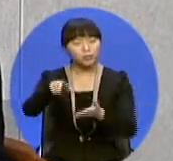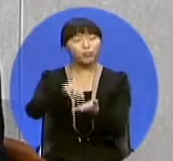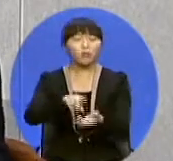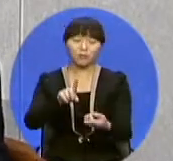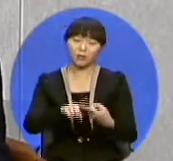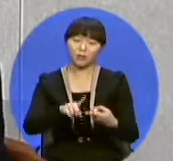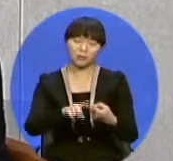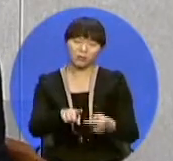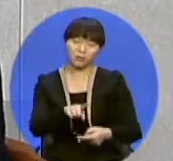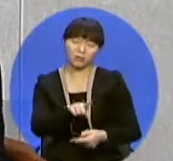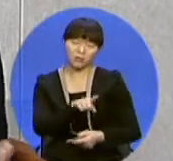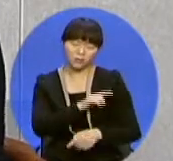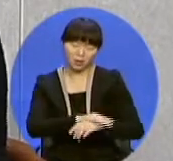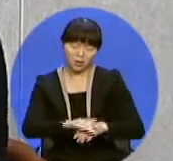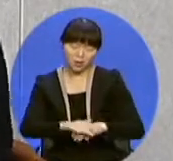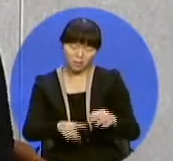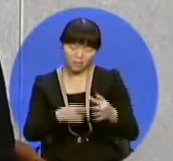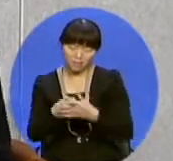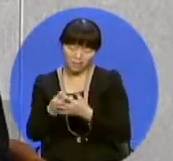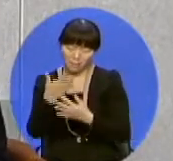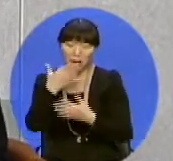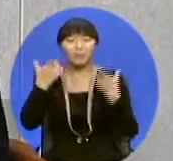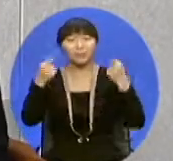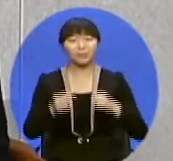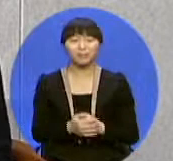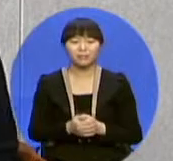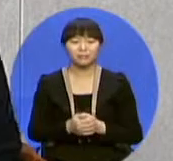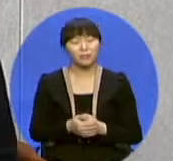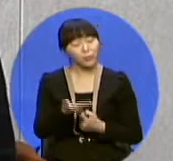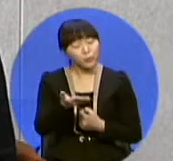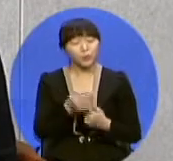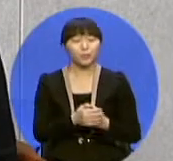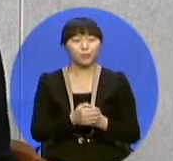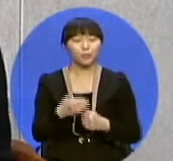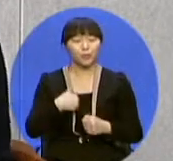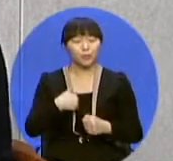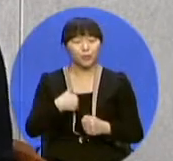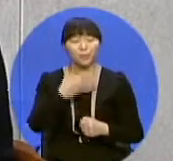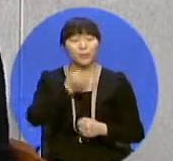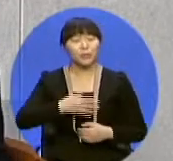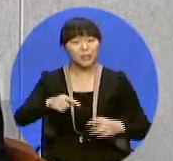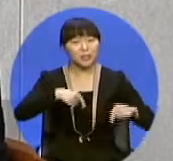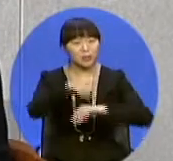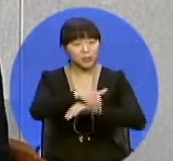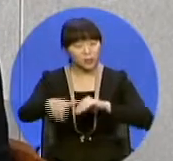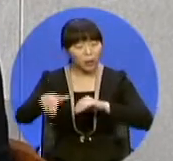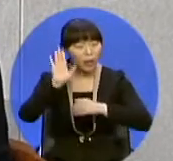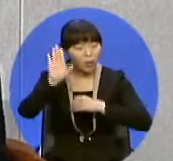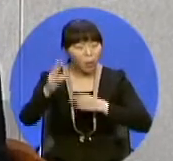대해서 정말 가장 잘알수 있지 않으실까 싶은데요. 시장님께서는 우리나라 복지정책이 어떠한